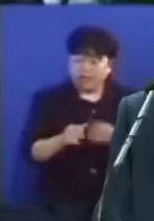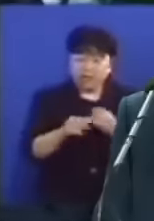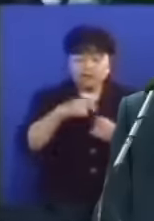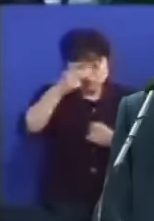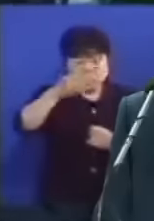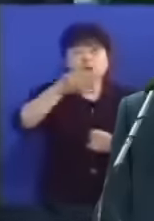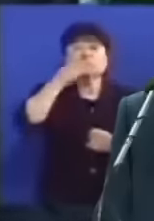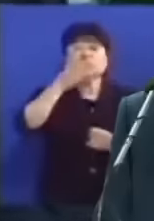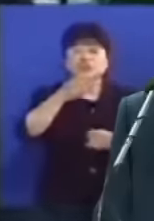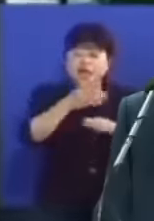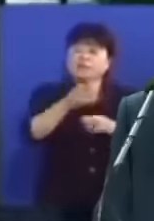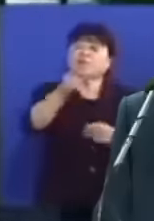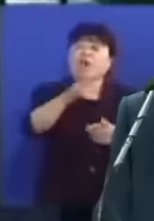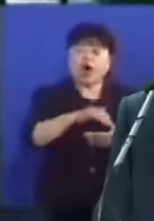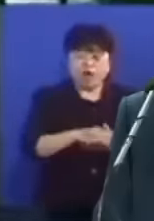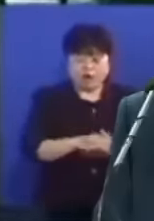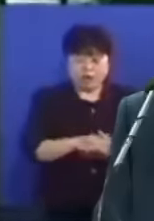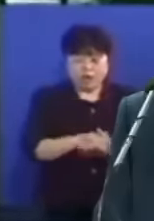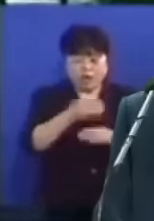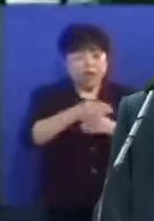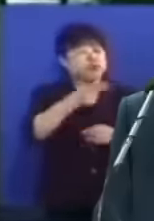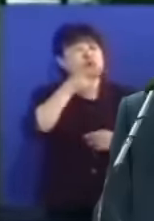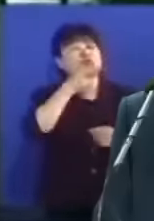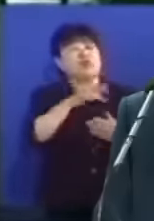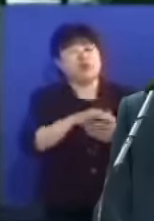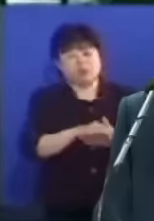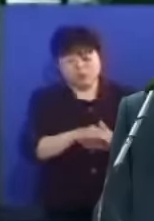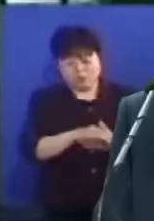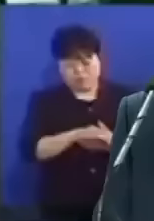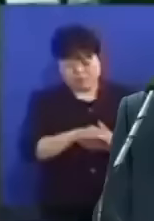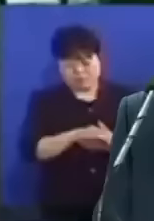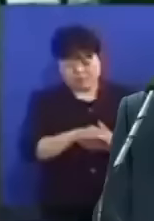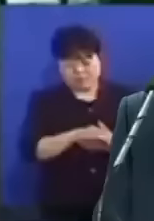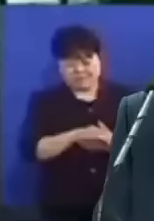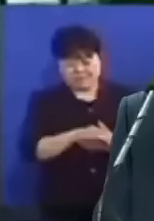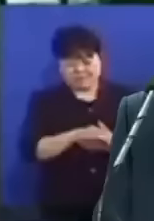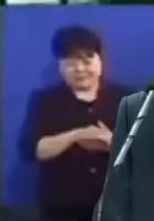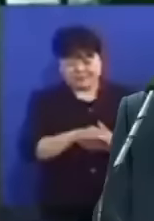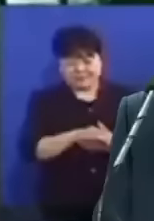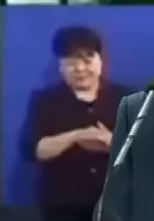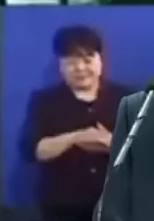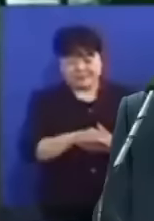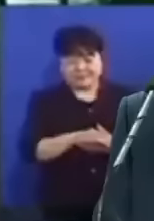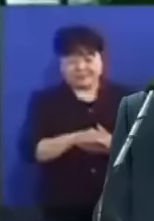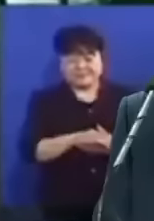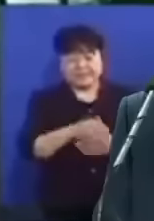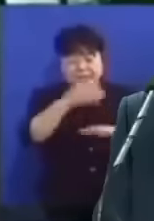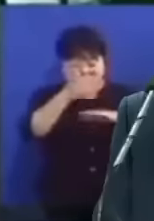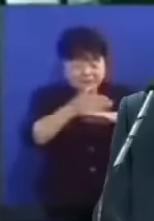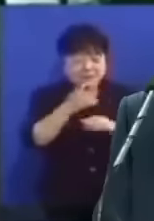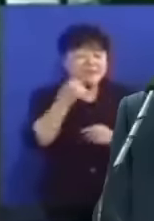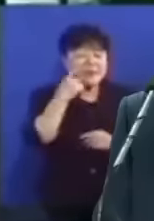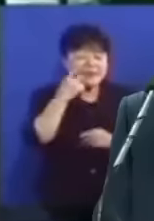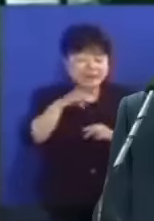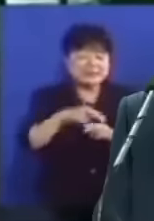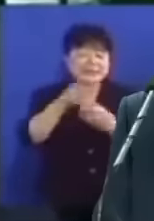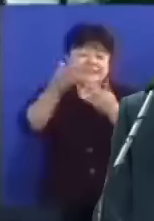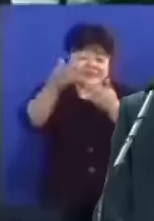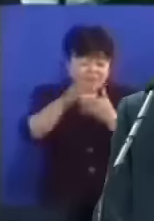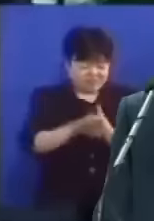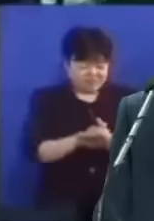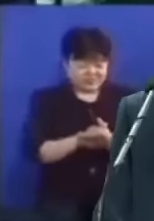감사 안 해도 저 문양인데 감사를 하면 더 미친 짓을 하면 내가 어떻게 삽니까? 그러니까 감사로 제사를